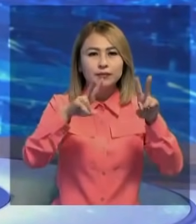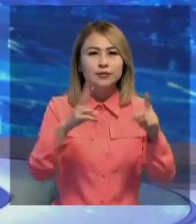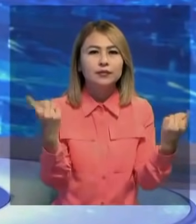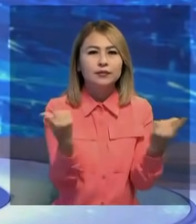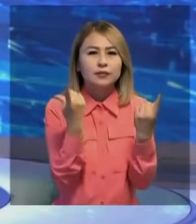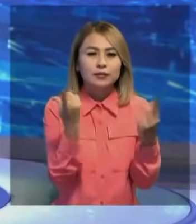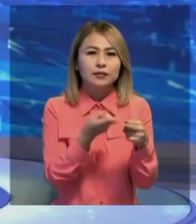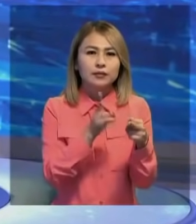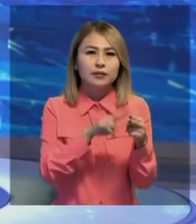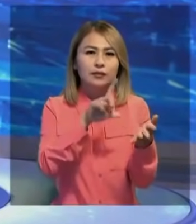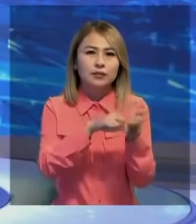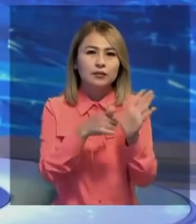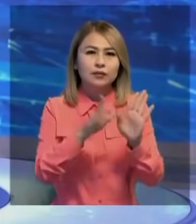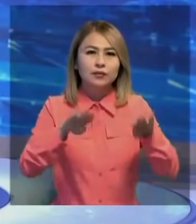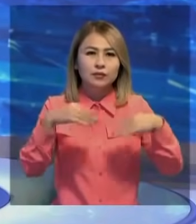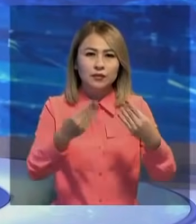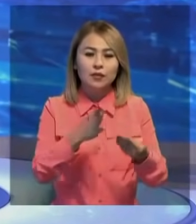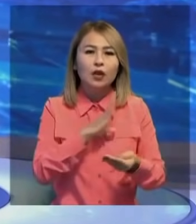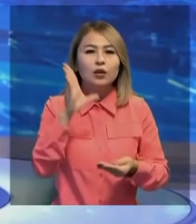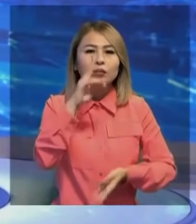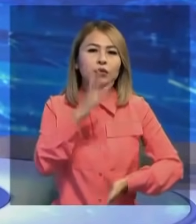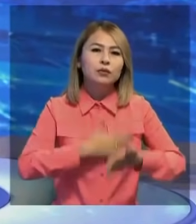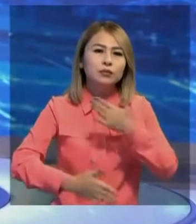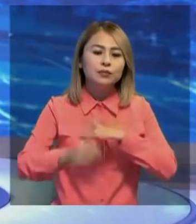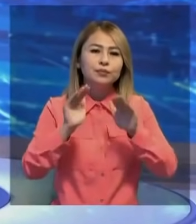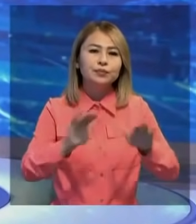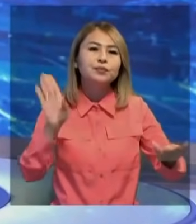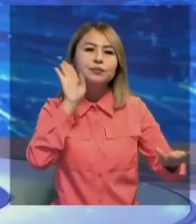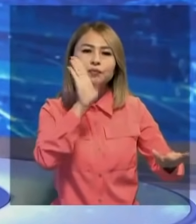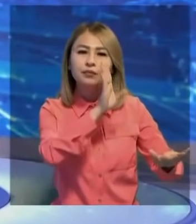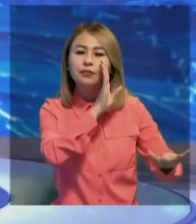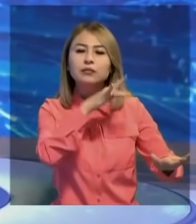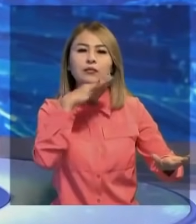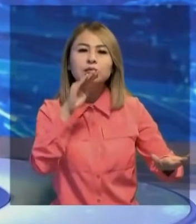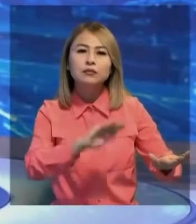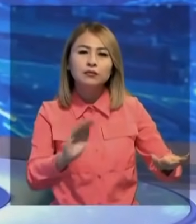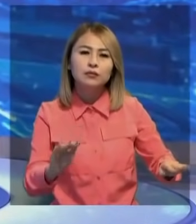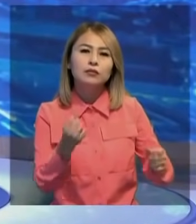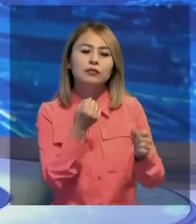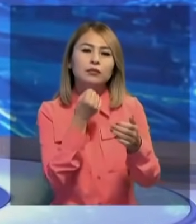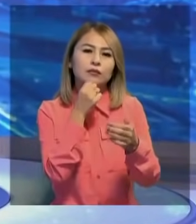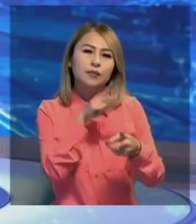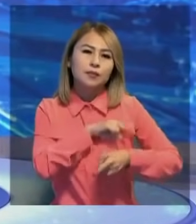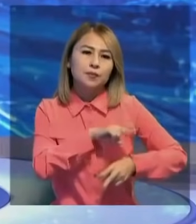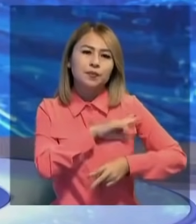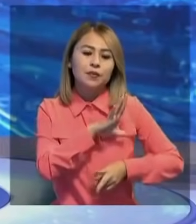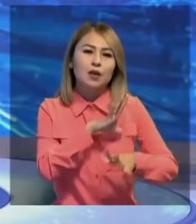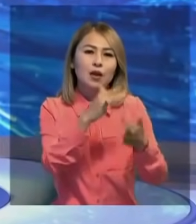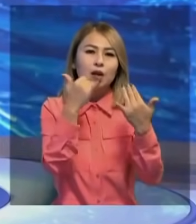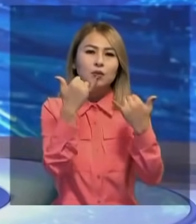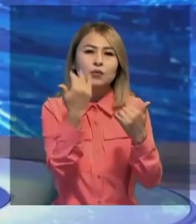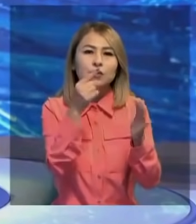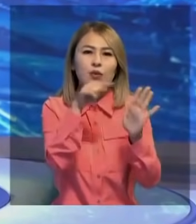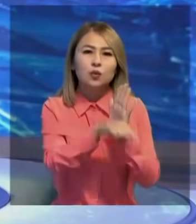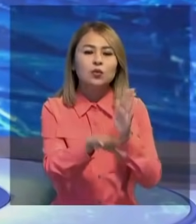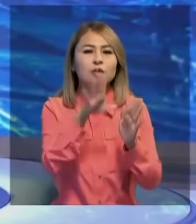бірі арнайы жеңілдікпен бөлмелер беріп отыр. Мұнда мүмкіндігі шектеулі балалардың аналары мен кембағал жандар еңбек етеді.